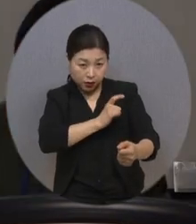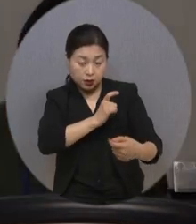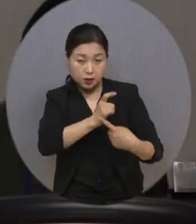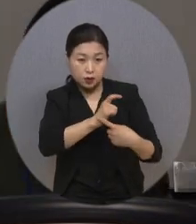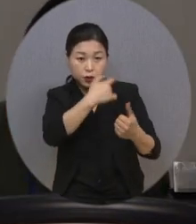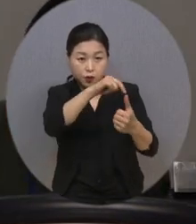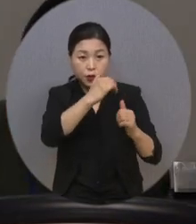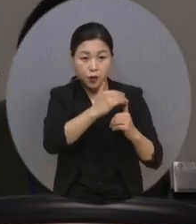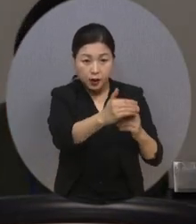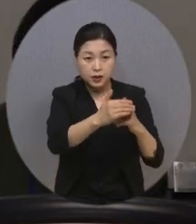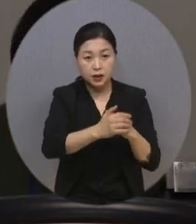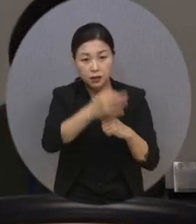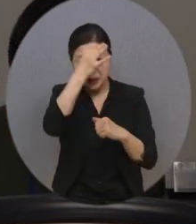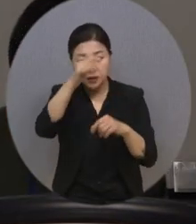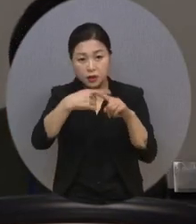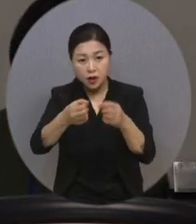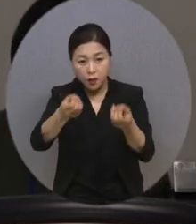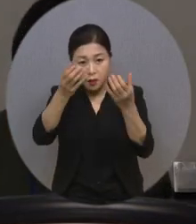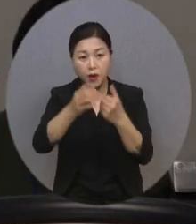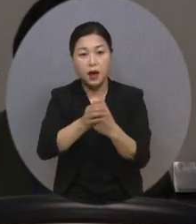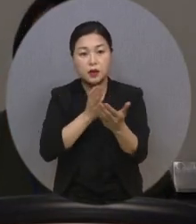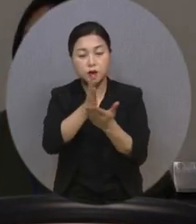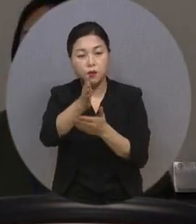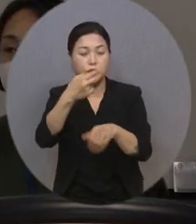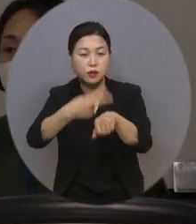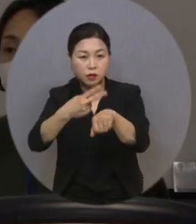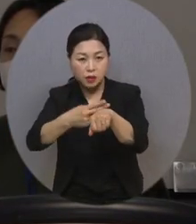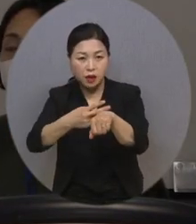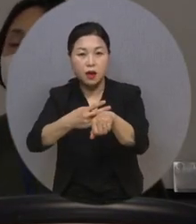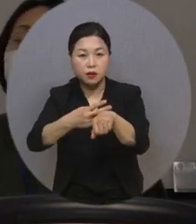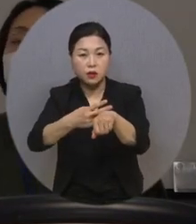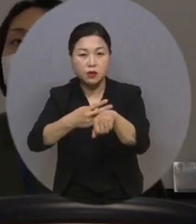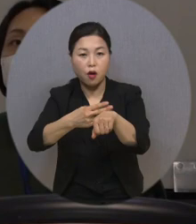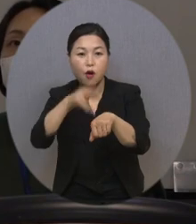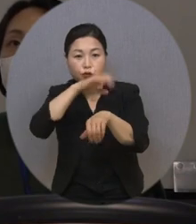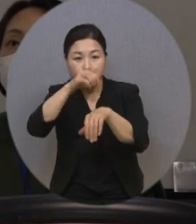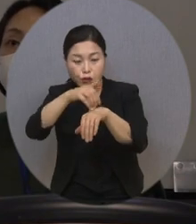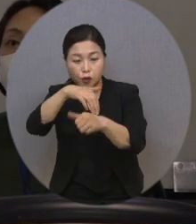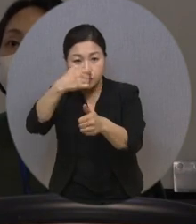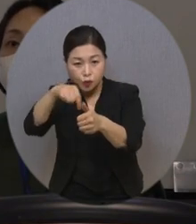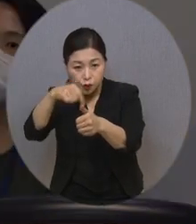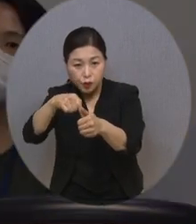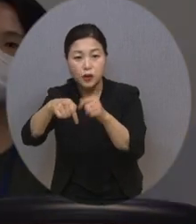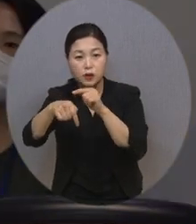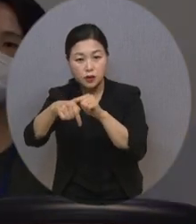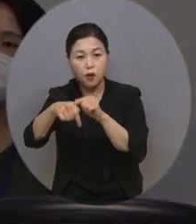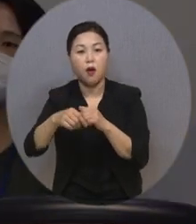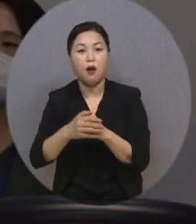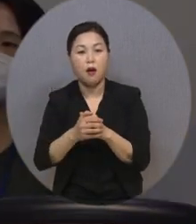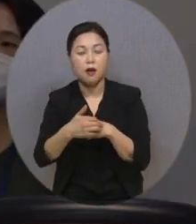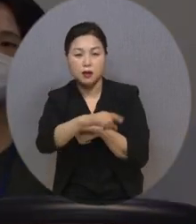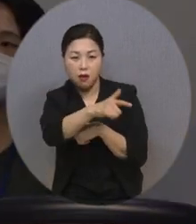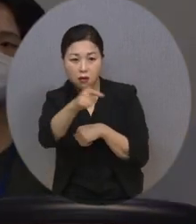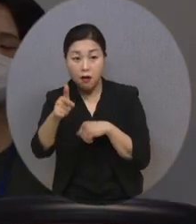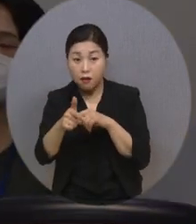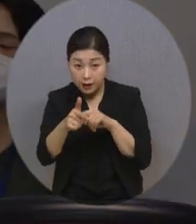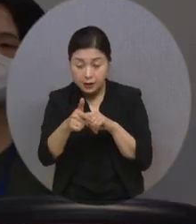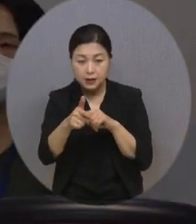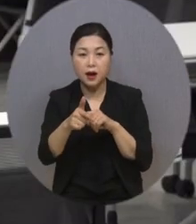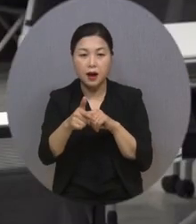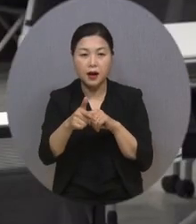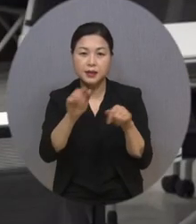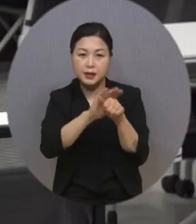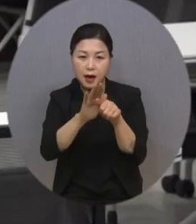개최, 전문강사 보수교육, 자격검정시험 등 발달장애인 전문인력 양성이 단단한 보루가 되고